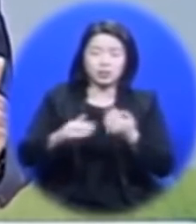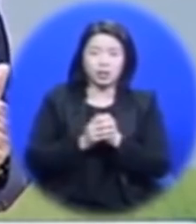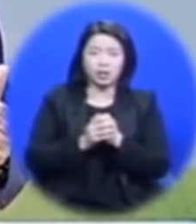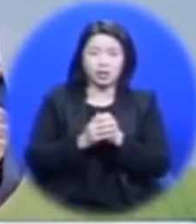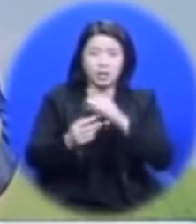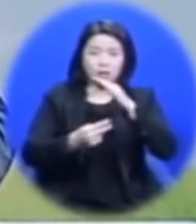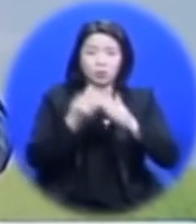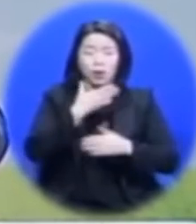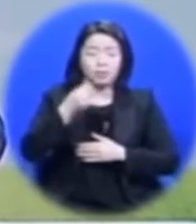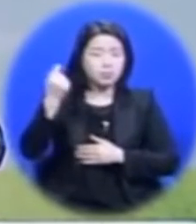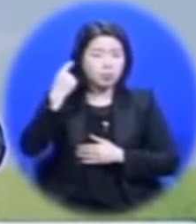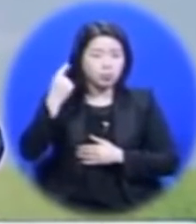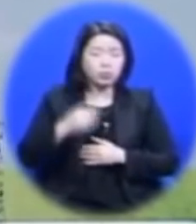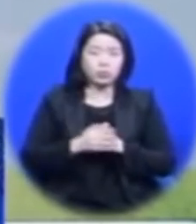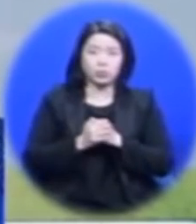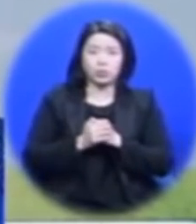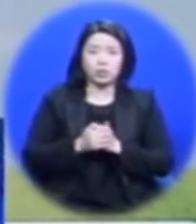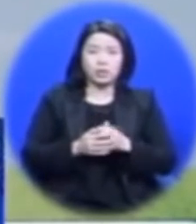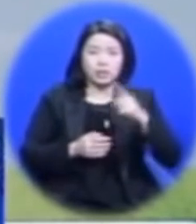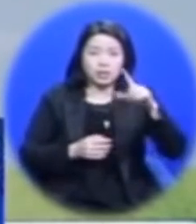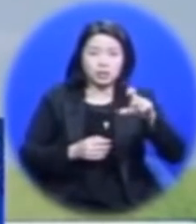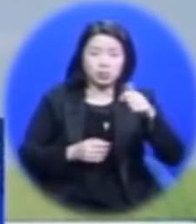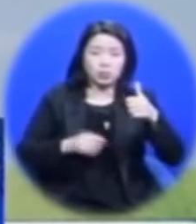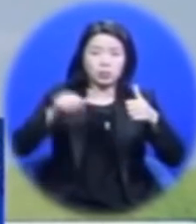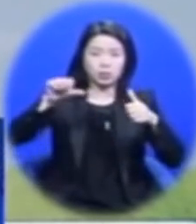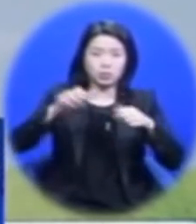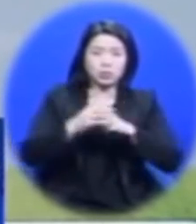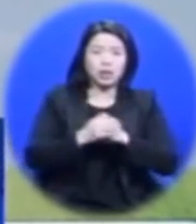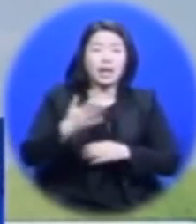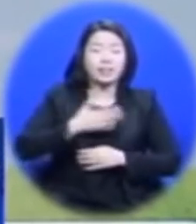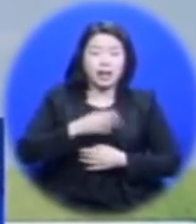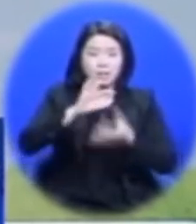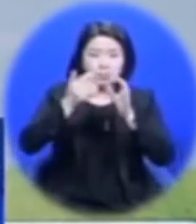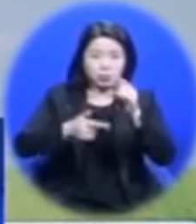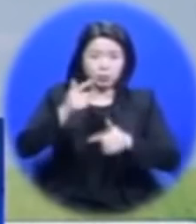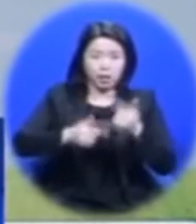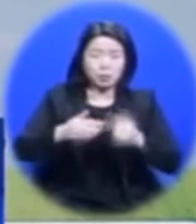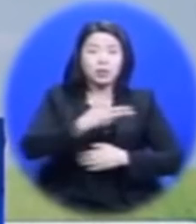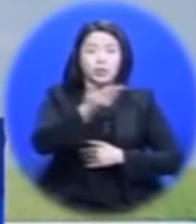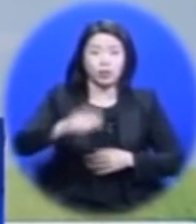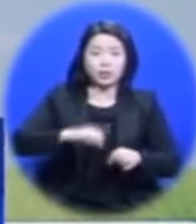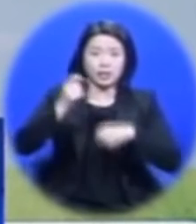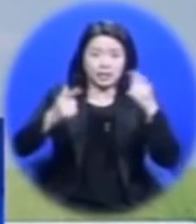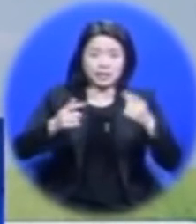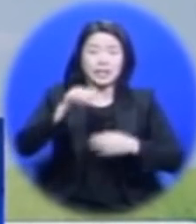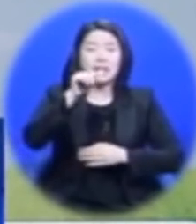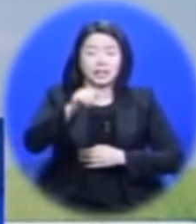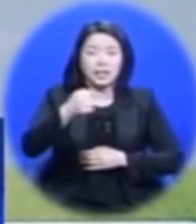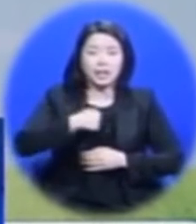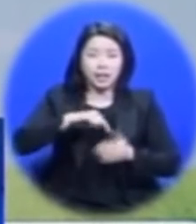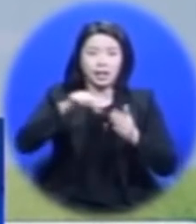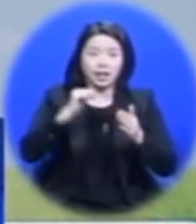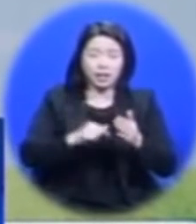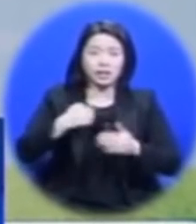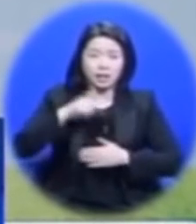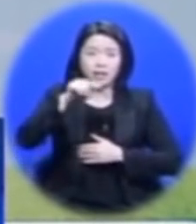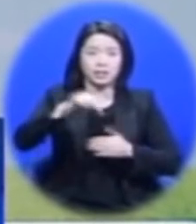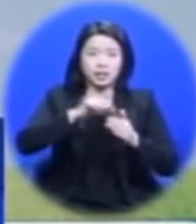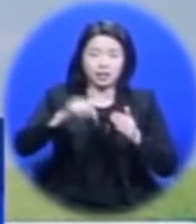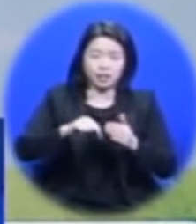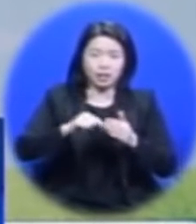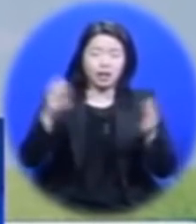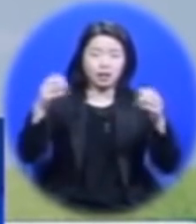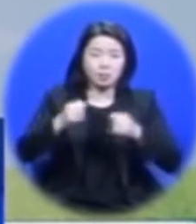요한복음 15장 5절에 나는 포도나무요 너희는 가지라. 그가 내 안에 내가 그 안에 거하면 사람이 열매를 많이 맺나니